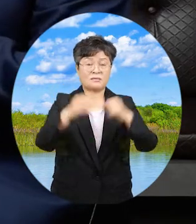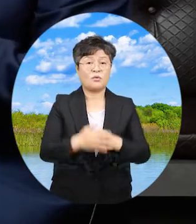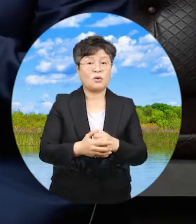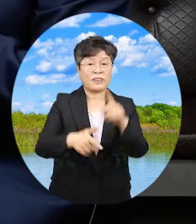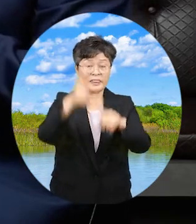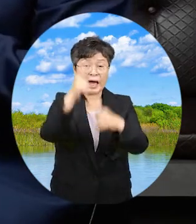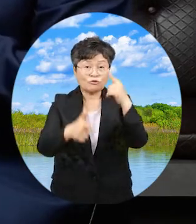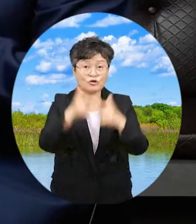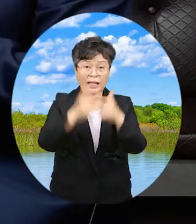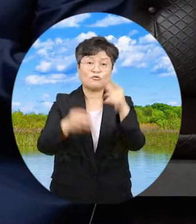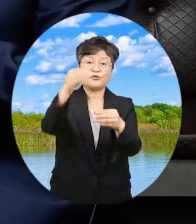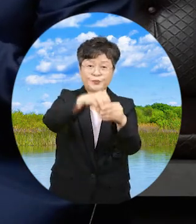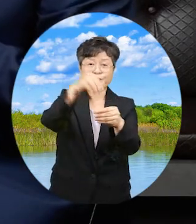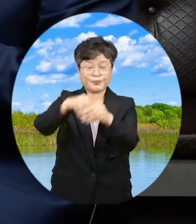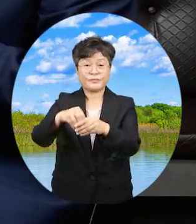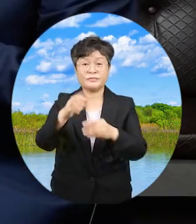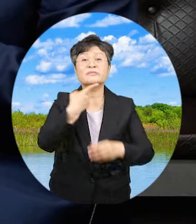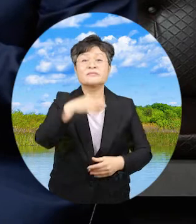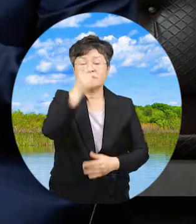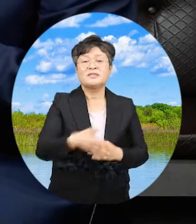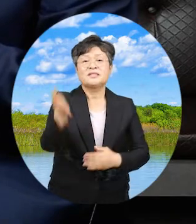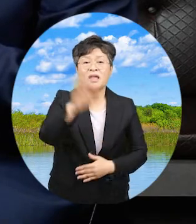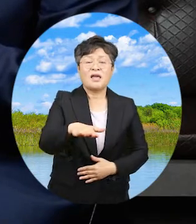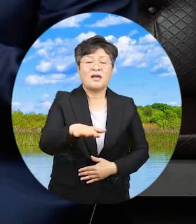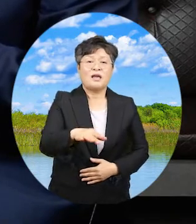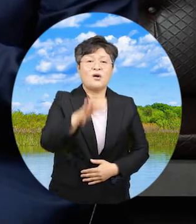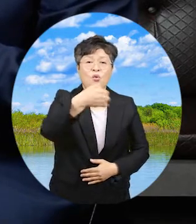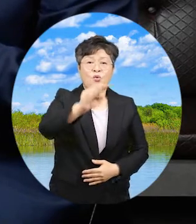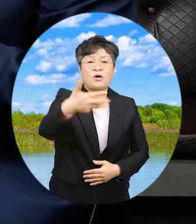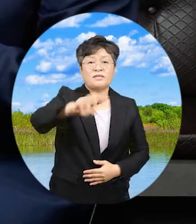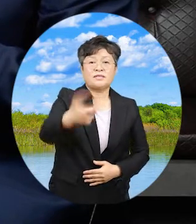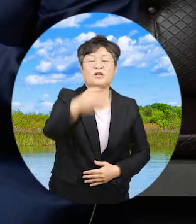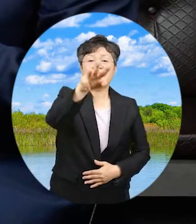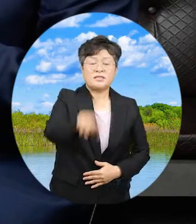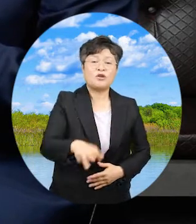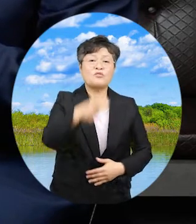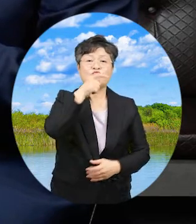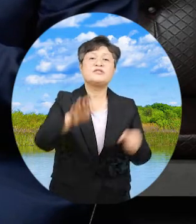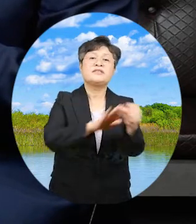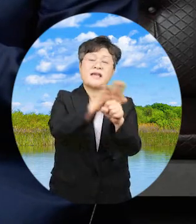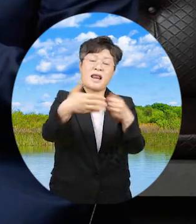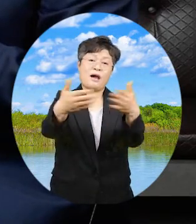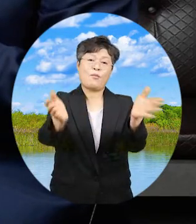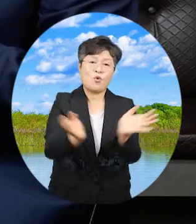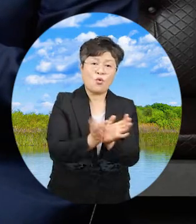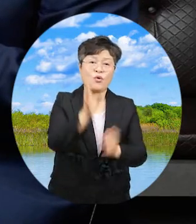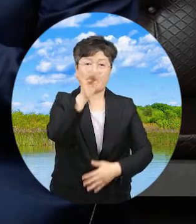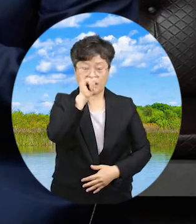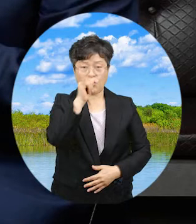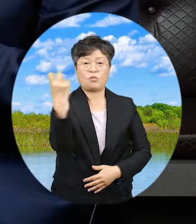수원환경운동연합에서 위탁 운영하고 있는데 거기서 저희들이 지금 맥강좌 계속 지금 하고 있는데 굉장히 적극적이고 이런 분들이 나중에 또